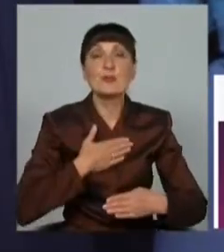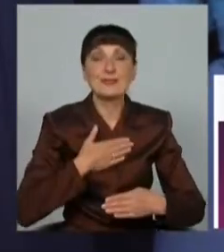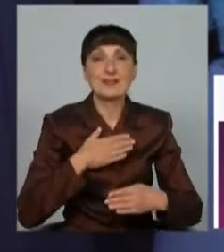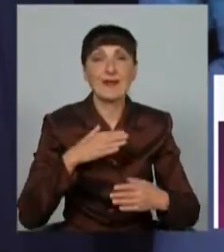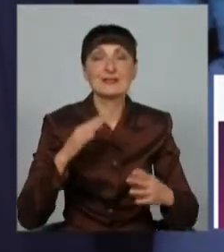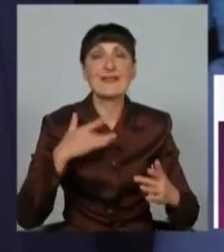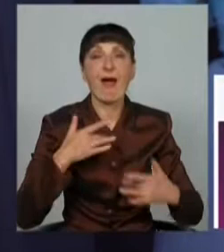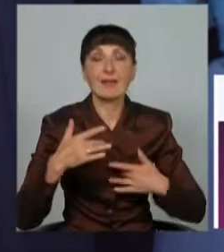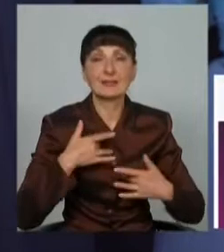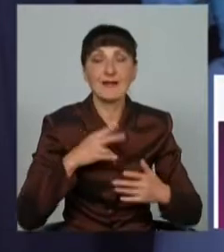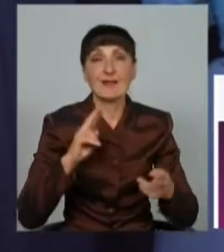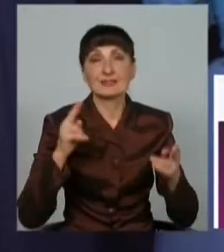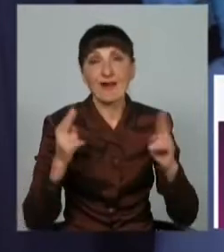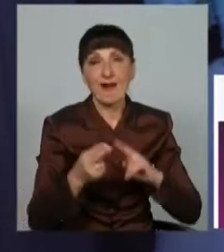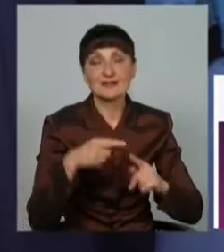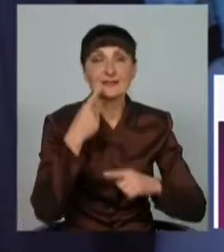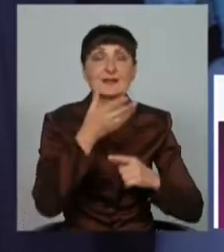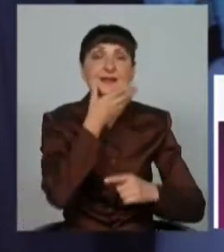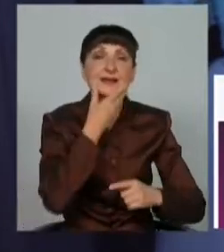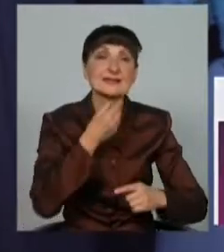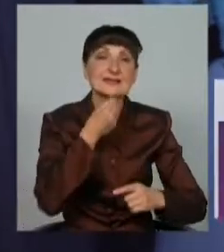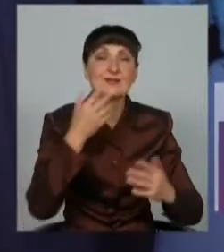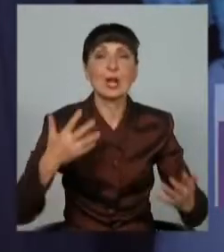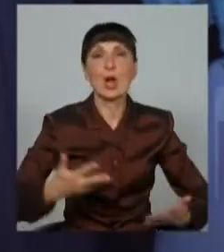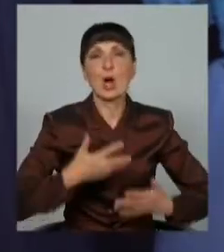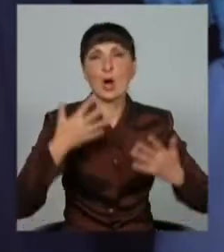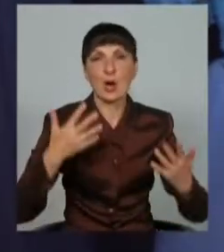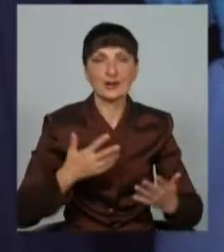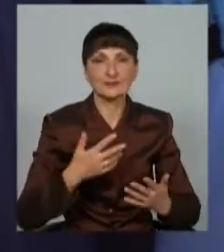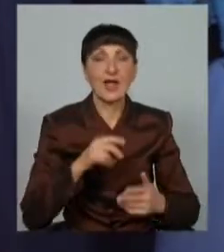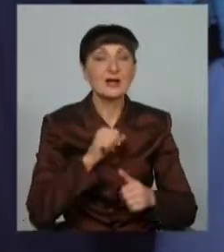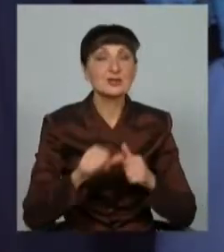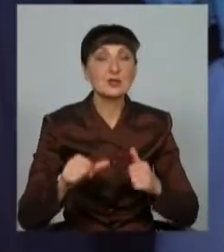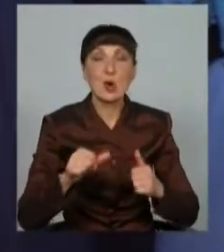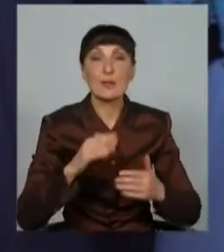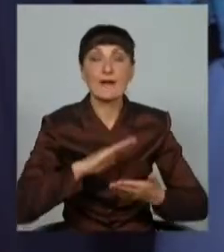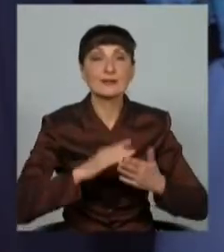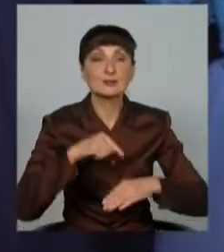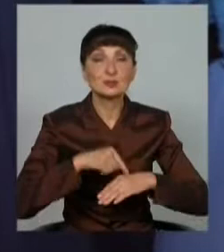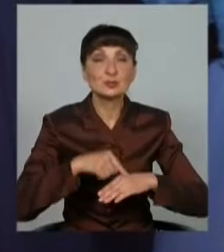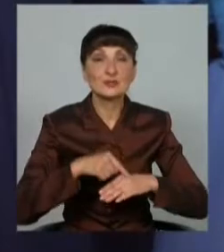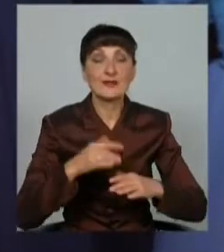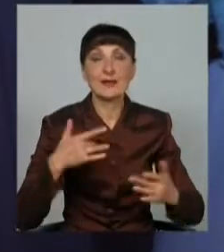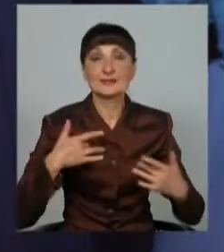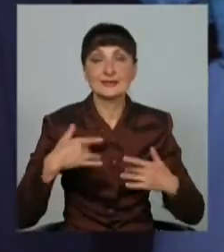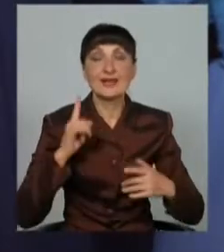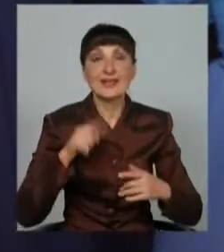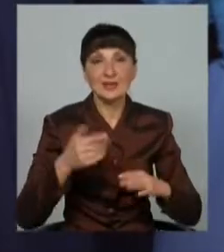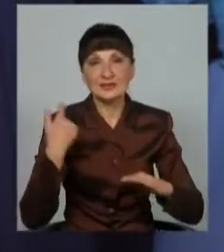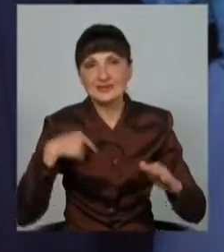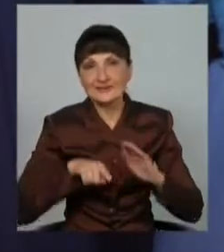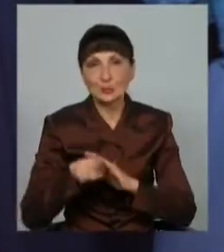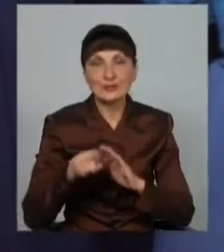«Белый вальс», через который передаются свобода и легкость души. Особая атмосфера до начала постановки царила и за